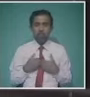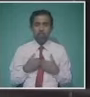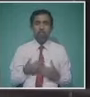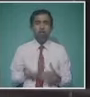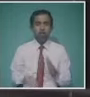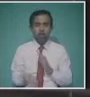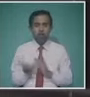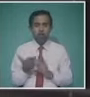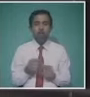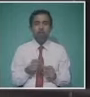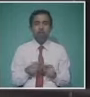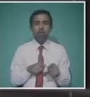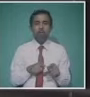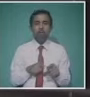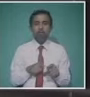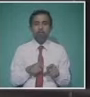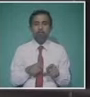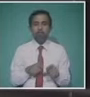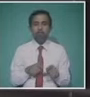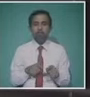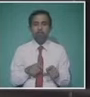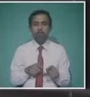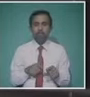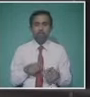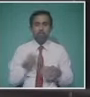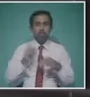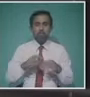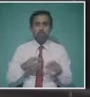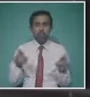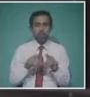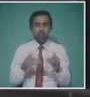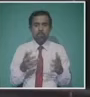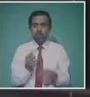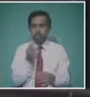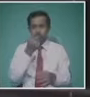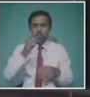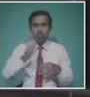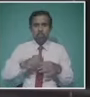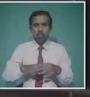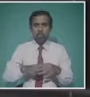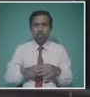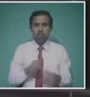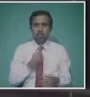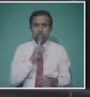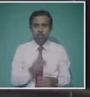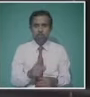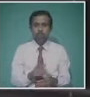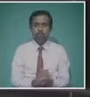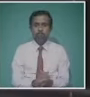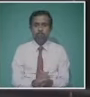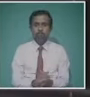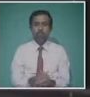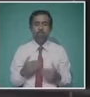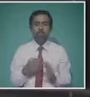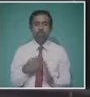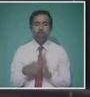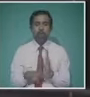යා යුතුයි කියලා මම මේක මේ ප්‍රශ්නෙට අදාළ නුණත් පොඩි ප්‍රශ්නයක් තියෙනවා ඒකත් කියන්න ඕනේ